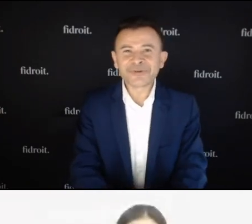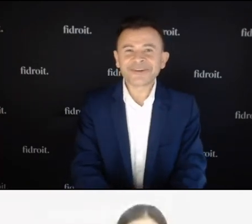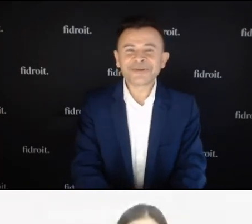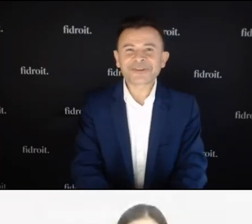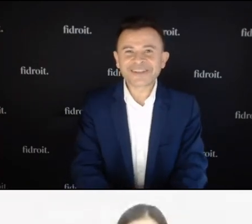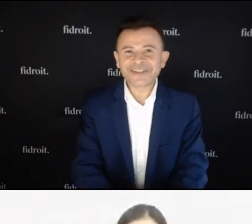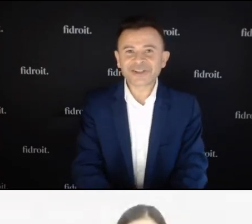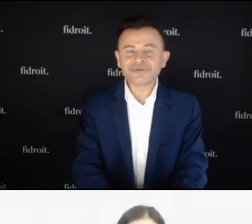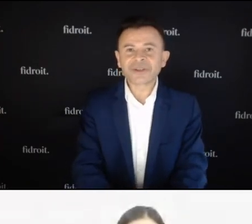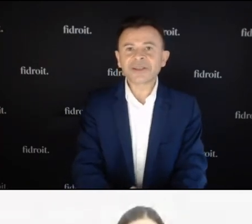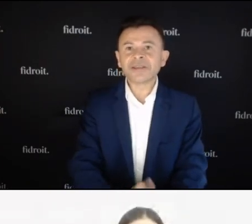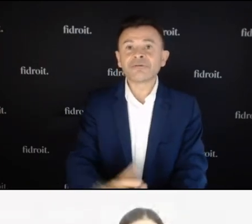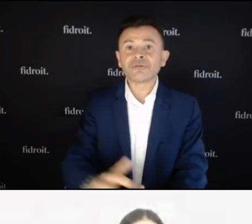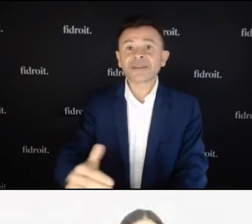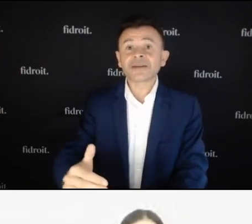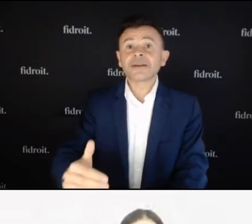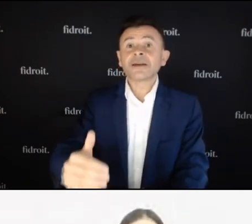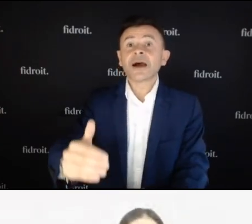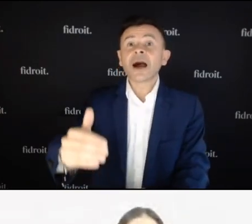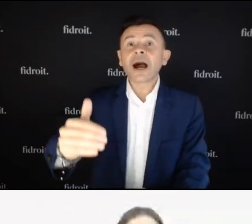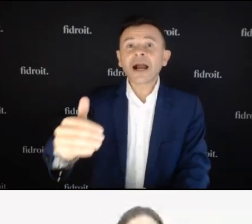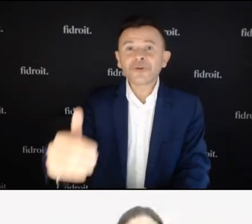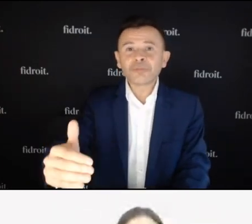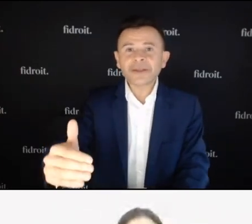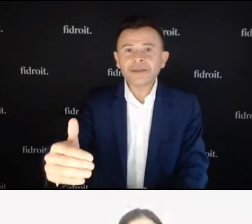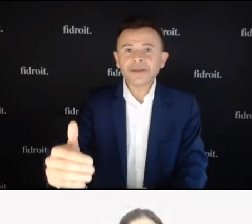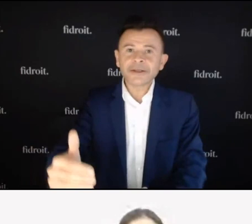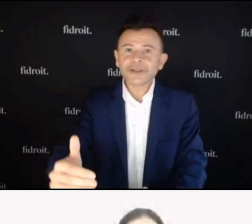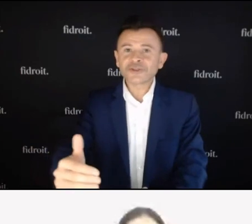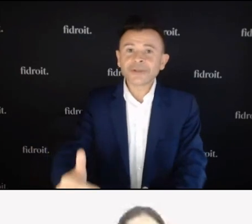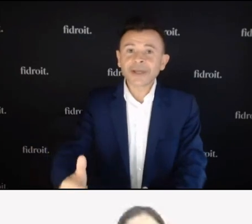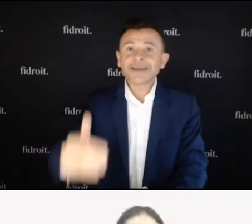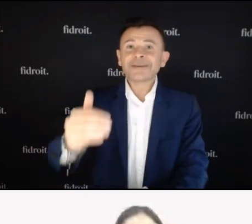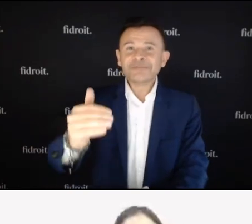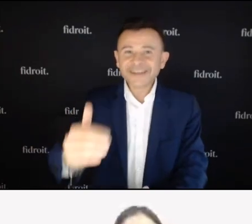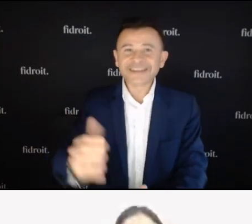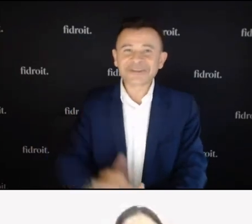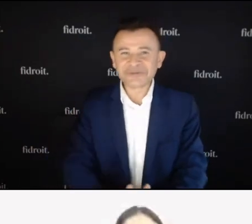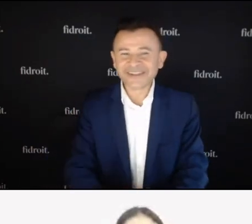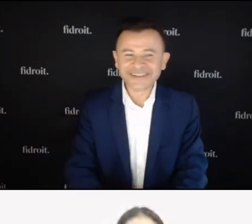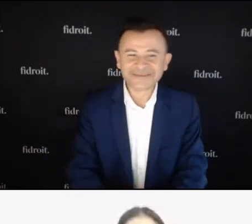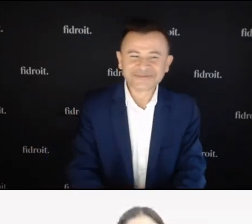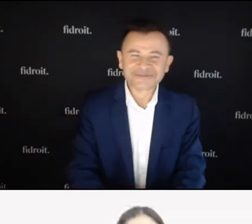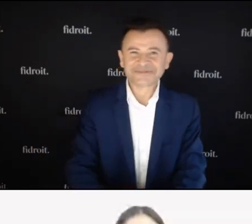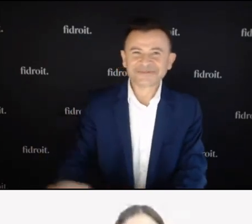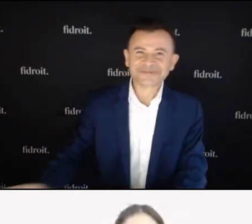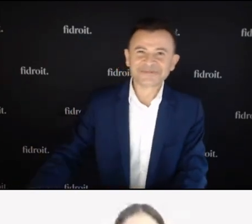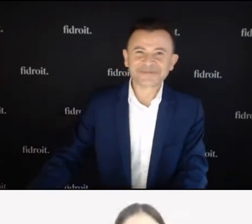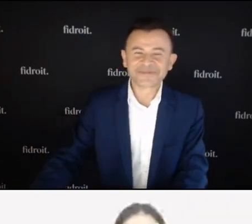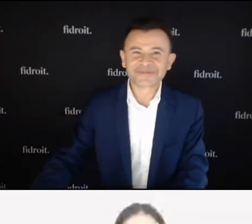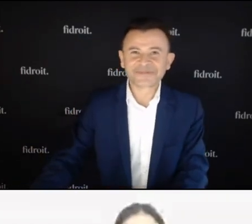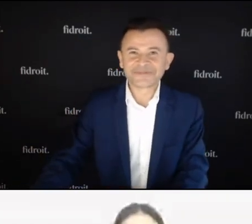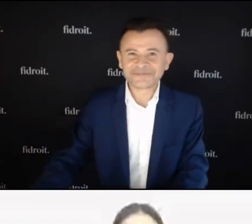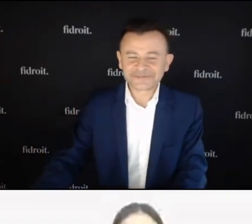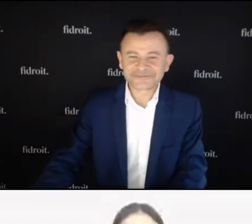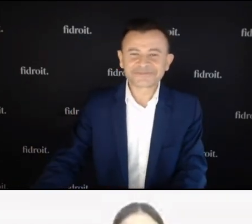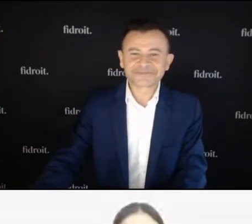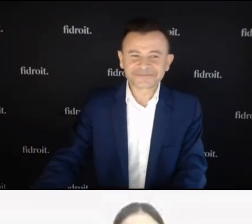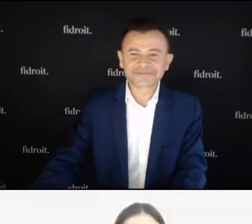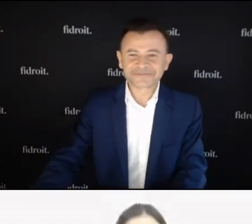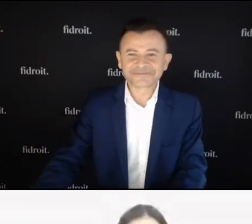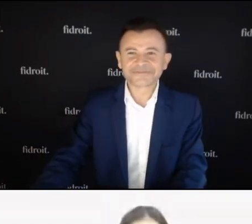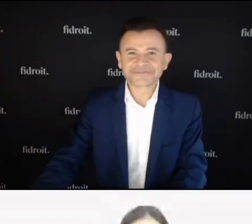quelques points d'ores et déjà évoqués, qu'il faut être accompagné, et je dirais bien accompagné. Merci Olivier